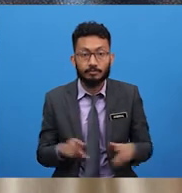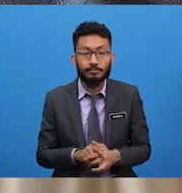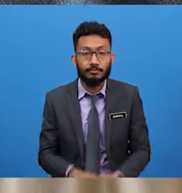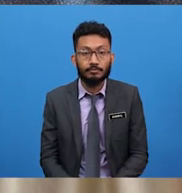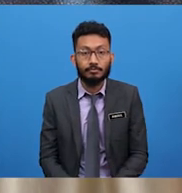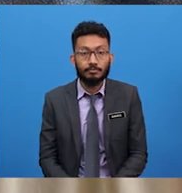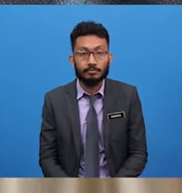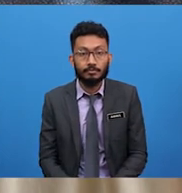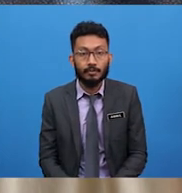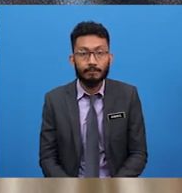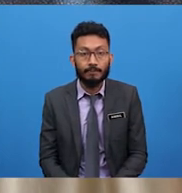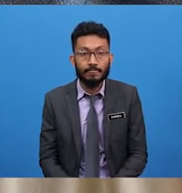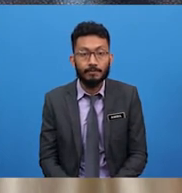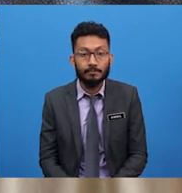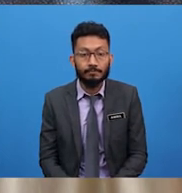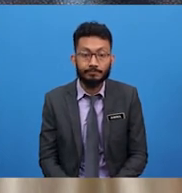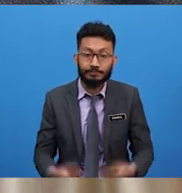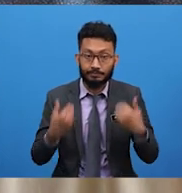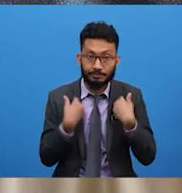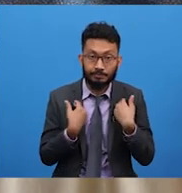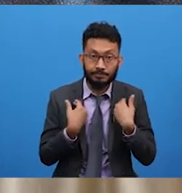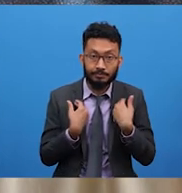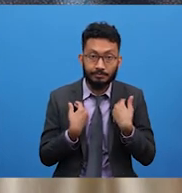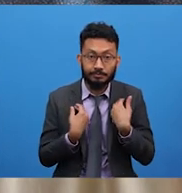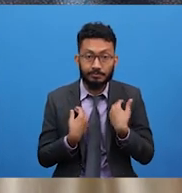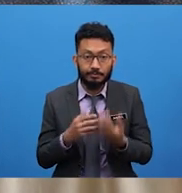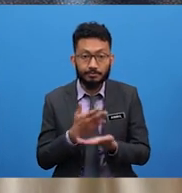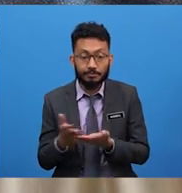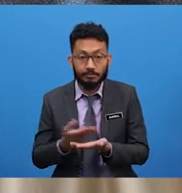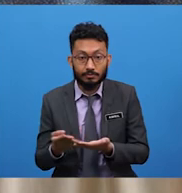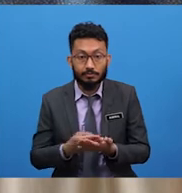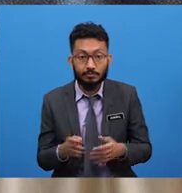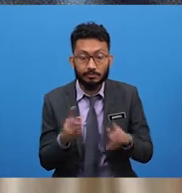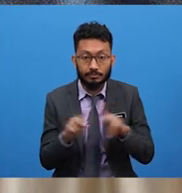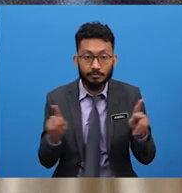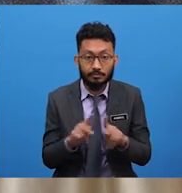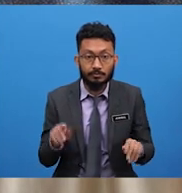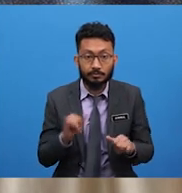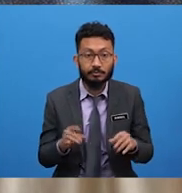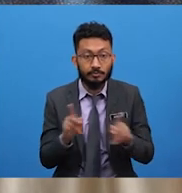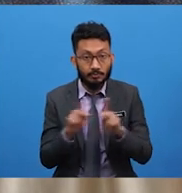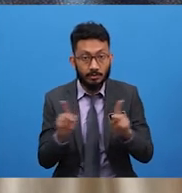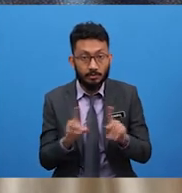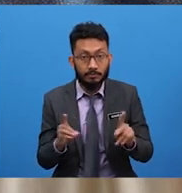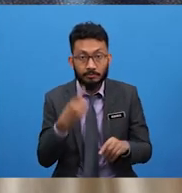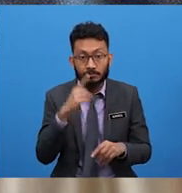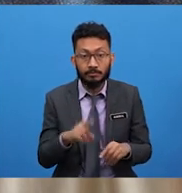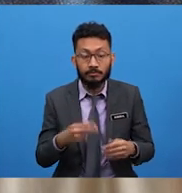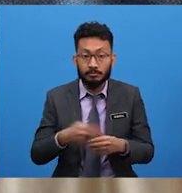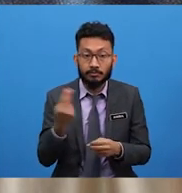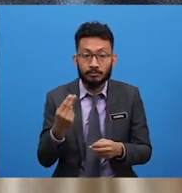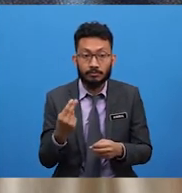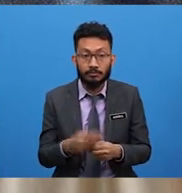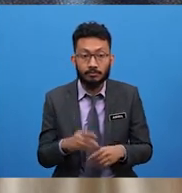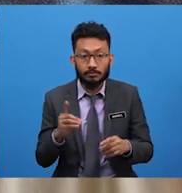Murid-murid, terdapat beberapa bahagian pola yang perlu didraf untuk menghasilkan sehelai